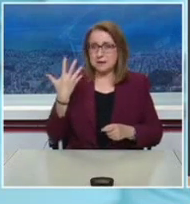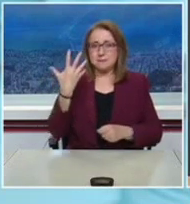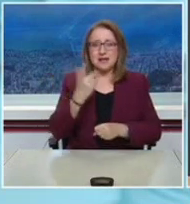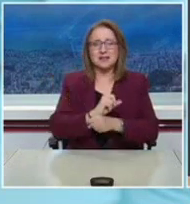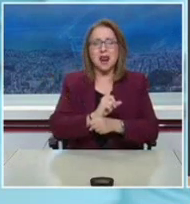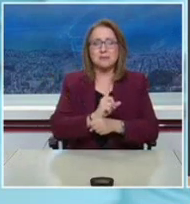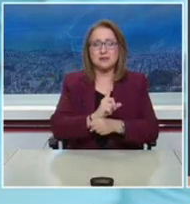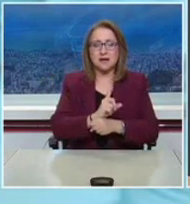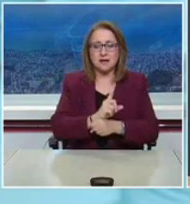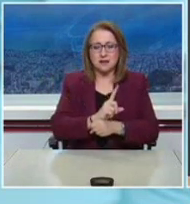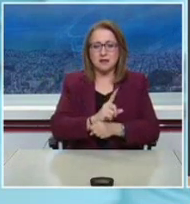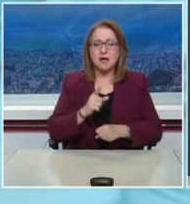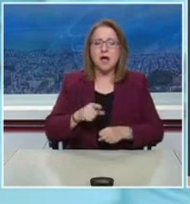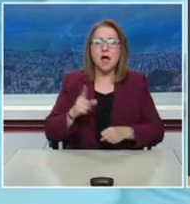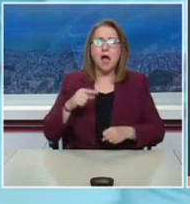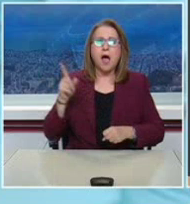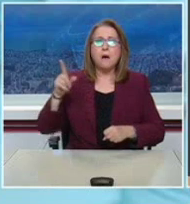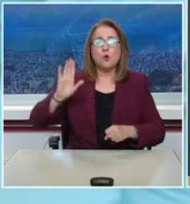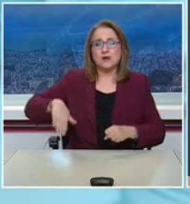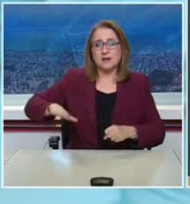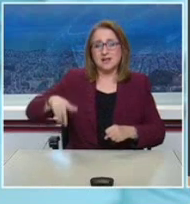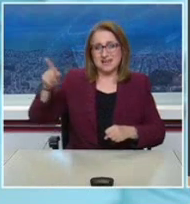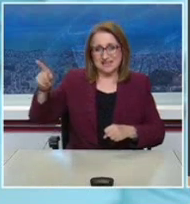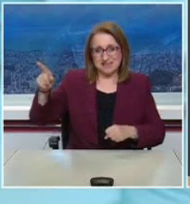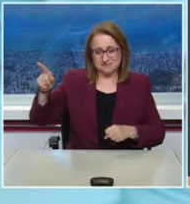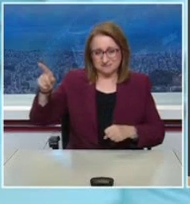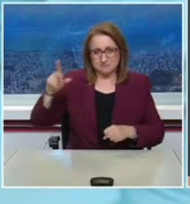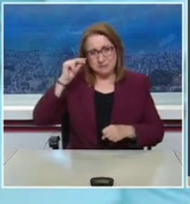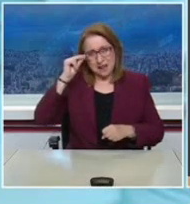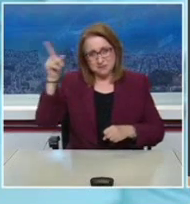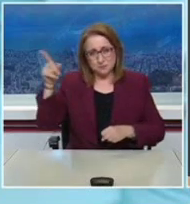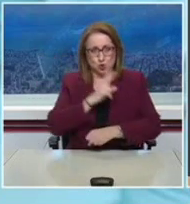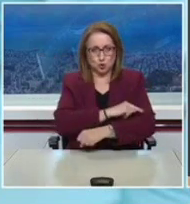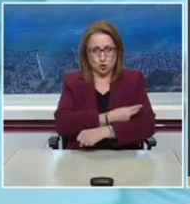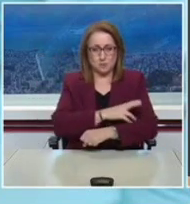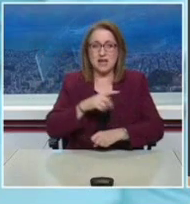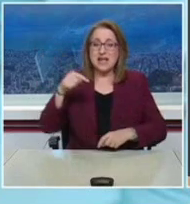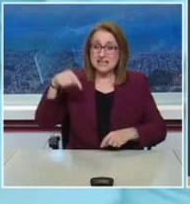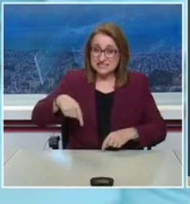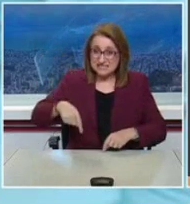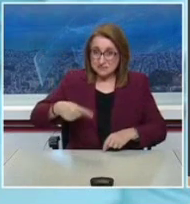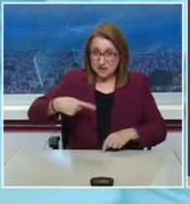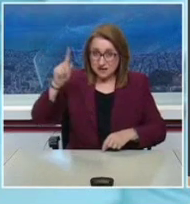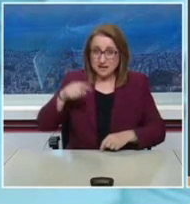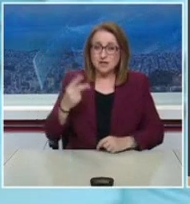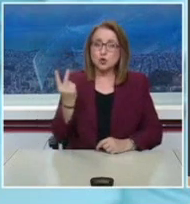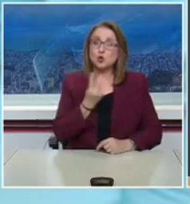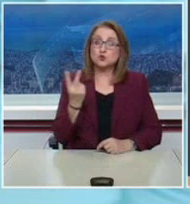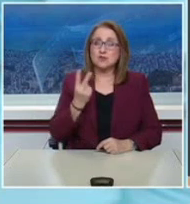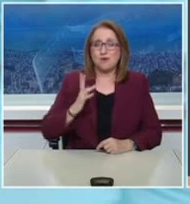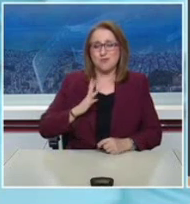λεπτά από το Πανεπιστημιακό Γενικό Νοσοκομείο Κρήτης και έτσι συνολικά σήμερα στη χώρα μας από το νέο ιό έχουμε 22